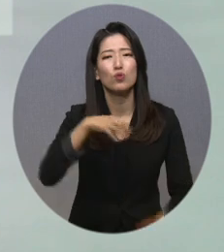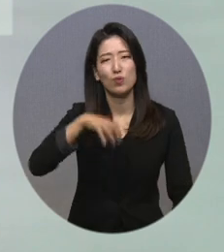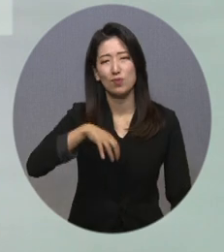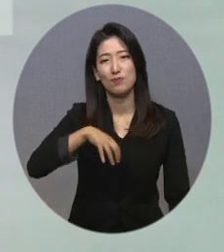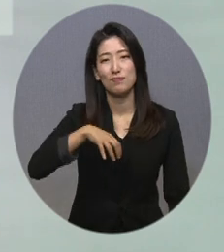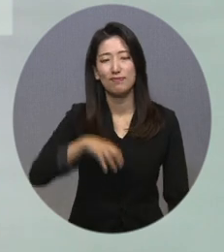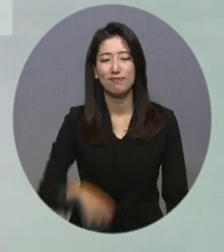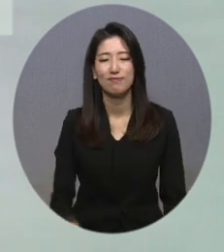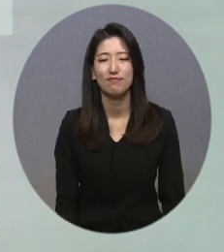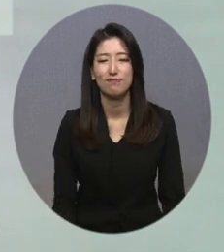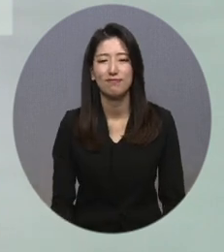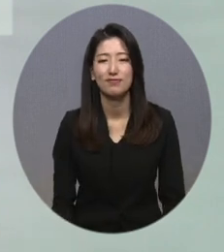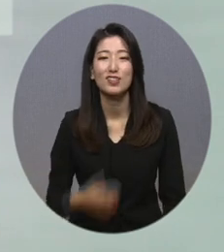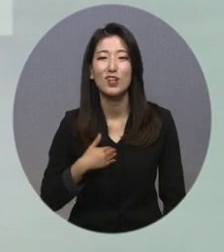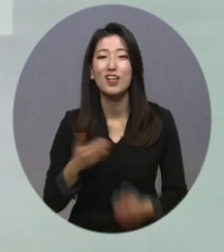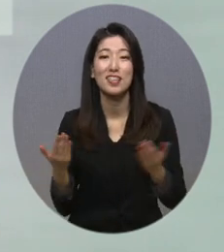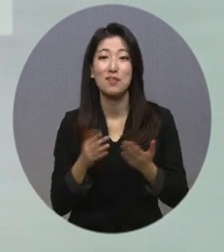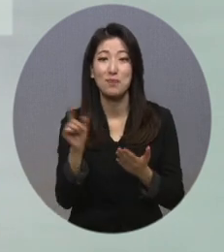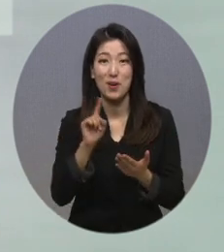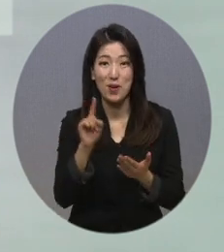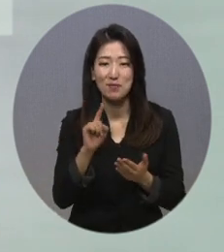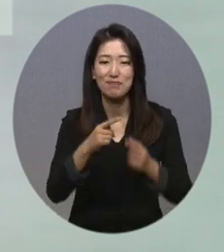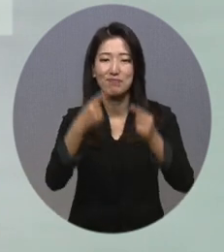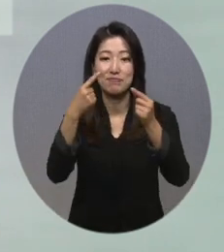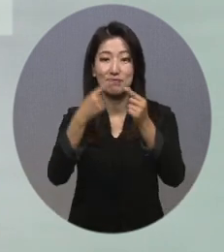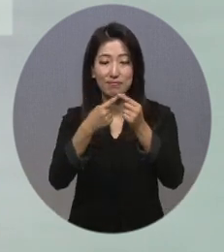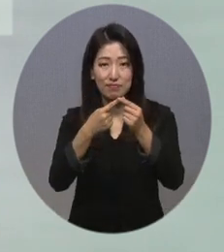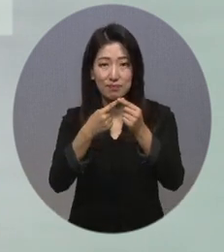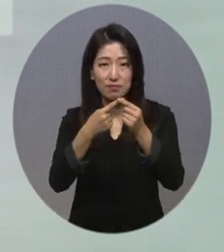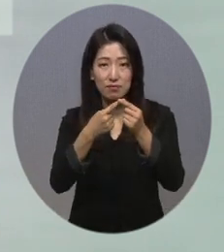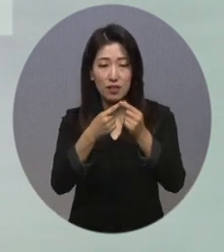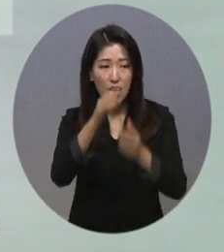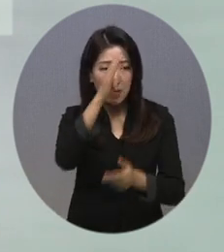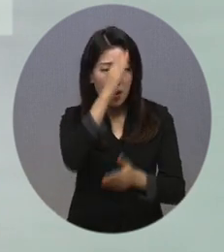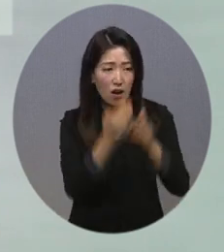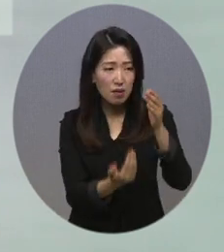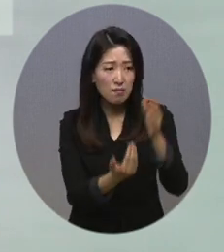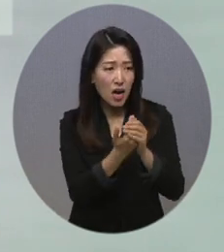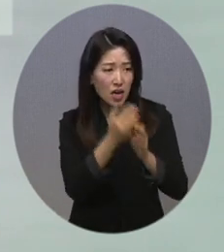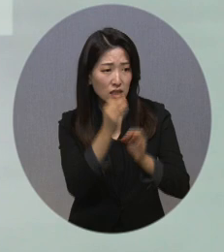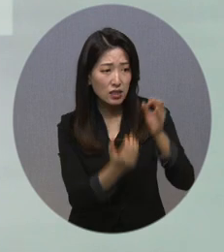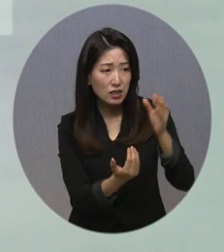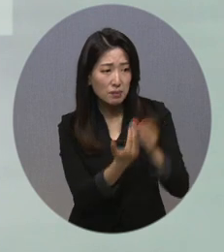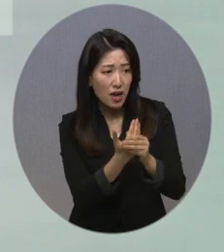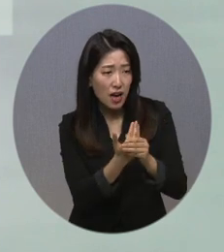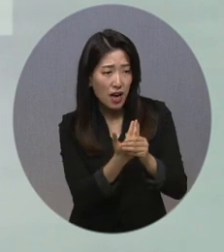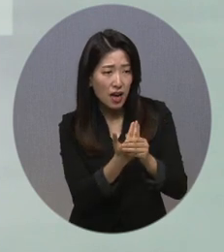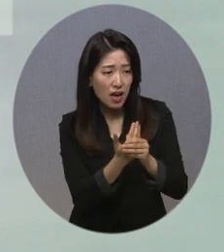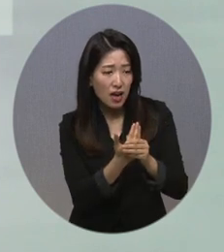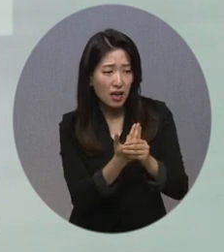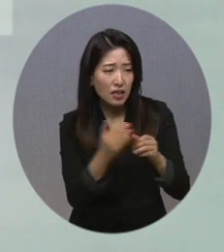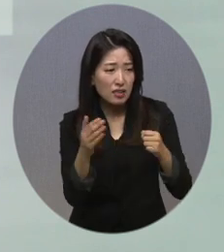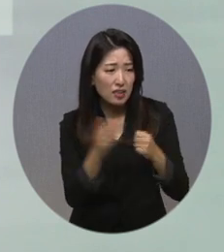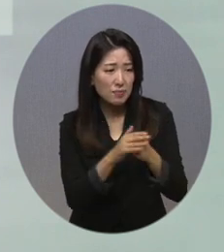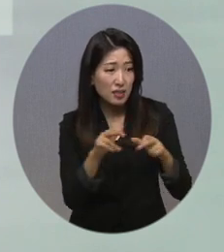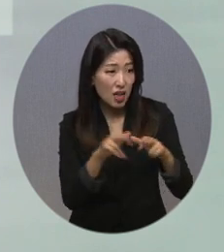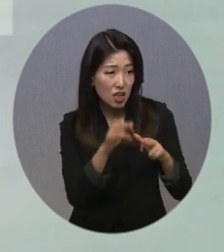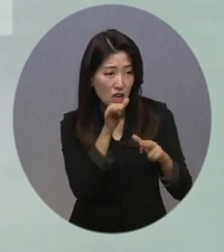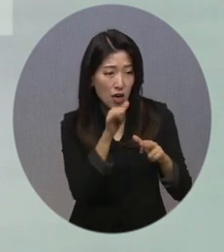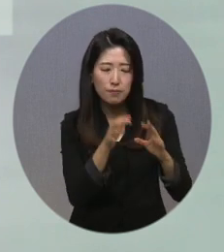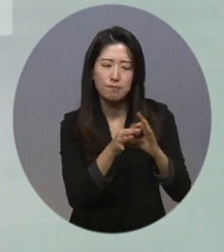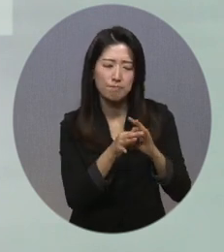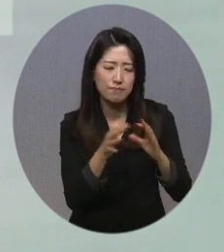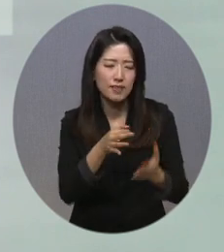저희는 이런 일을 합니다. 첫째, 질병이나 사고에서 구조된 생명의 삶이 가치 있는 삶이 되도록 합니다.